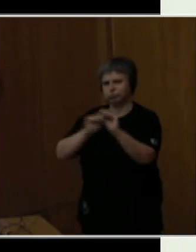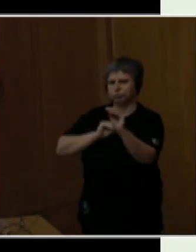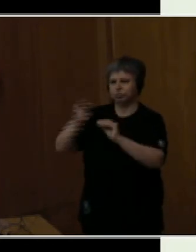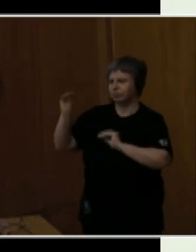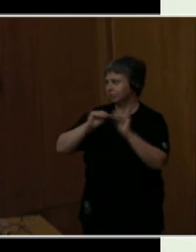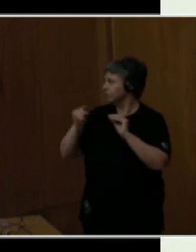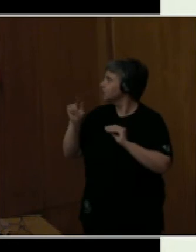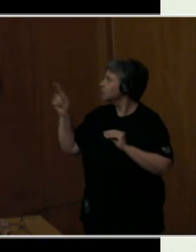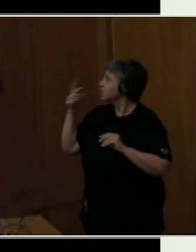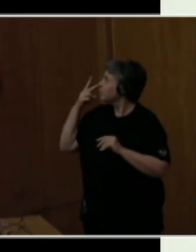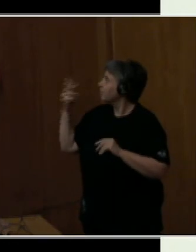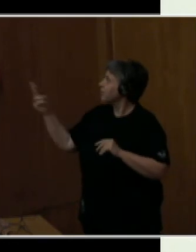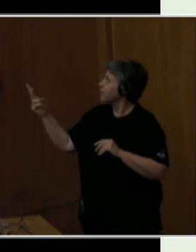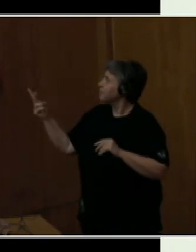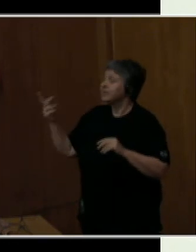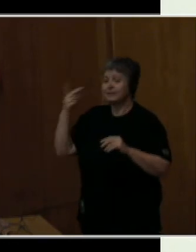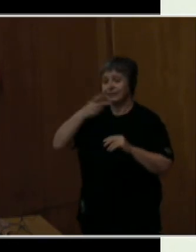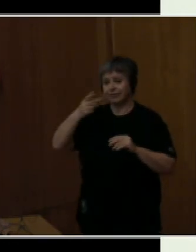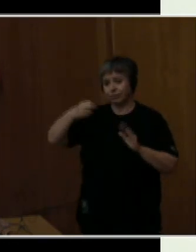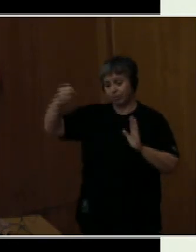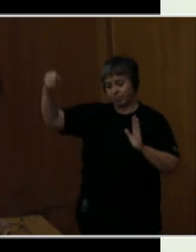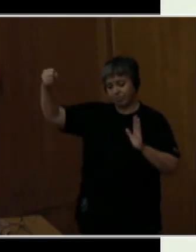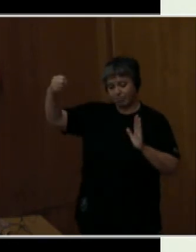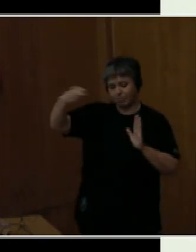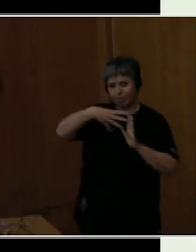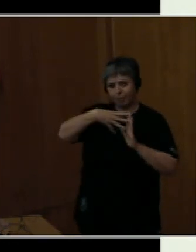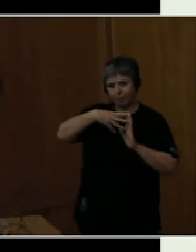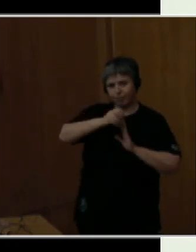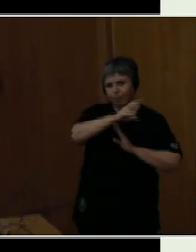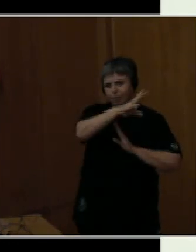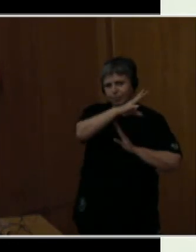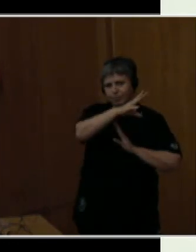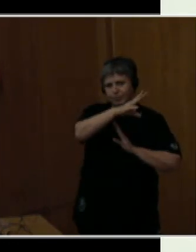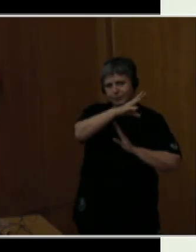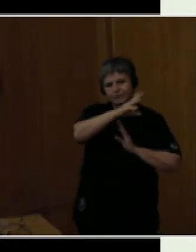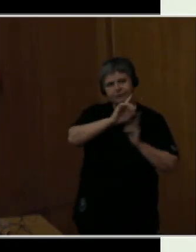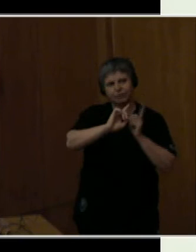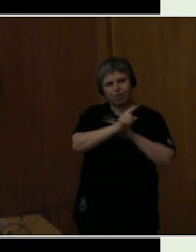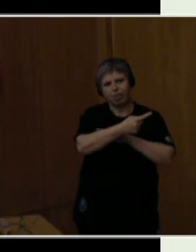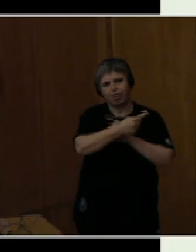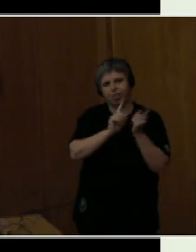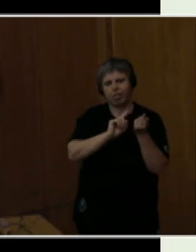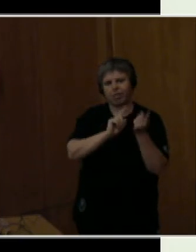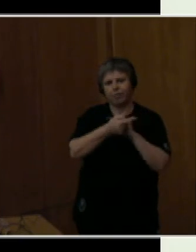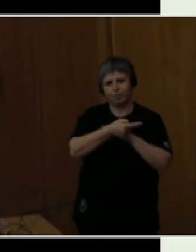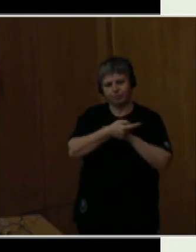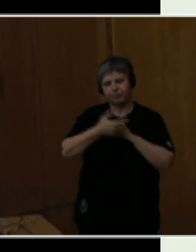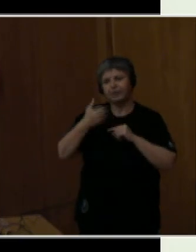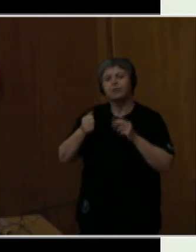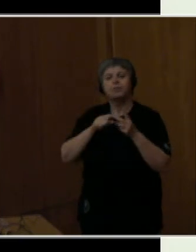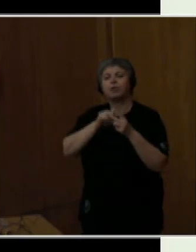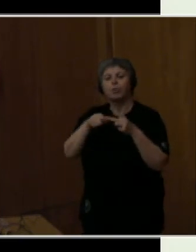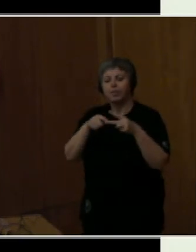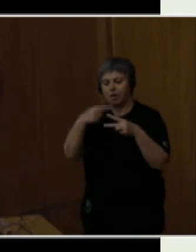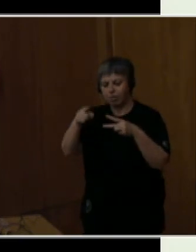τον τρόπο, με διαδοχικές ανακλάσεις στα διάφορα μήκη κύματος. Και υπάρχουν δύο τύπου ίνες, απλού τύπου, οι